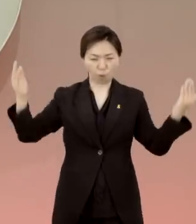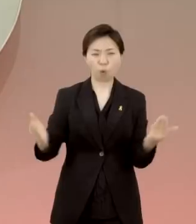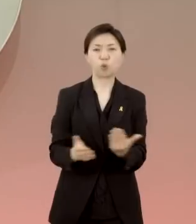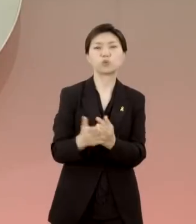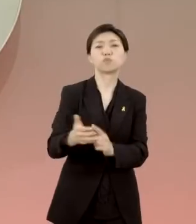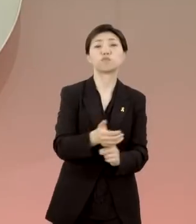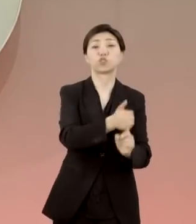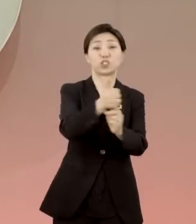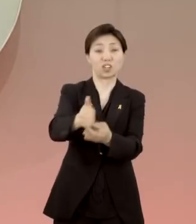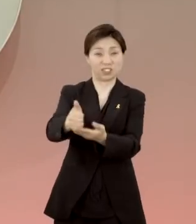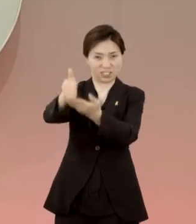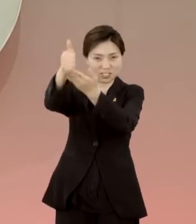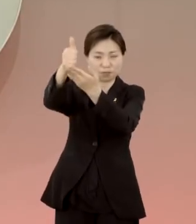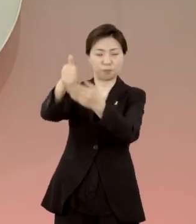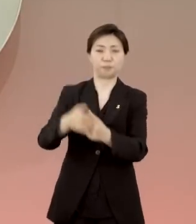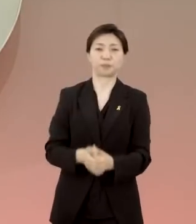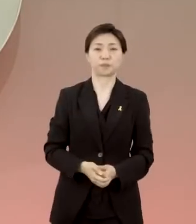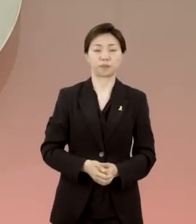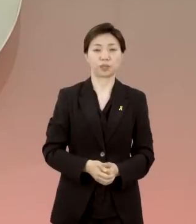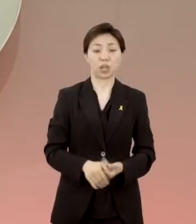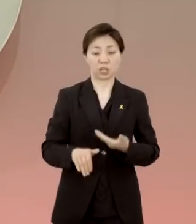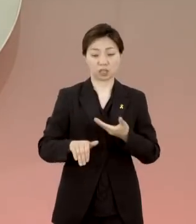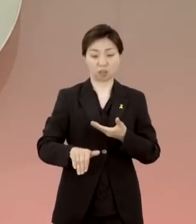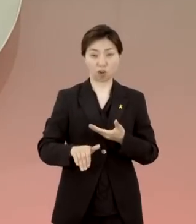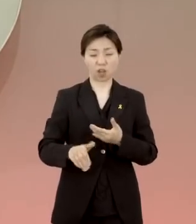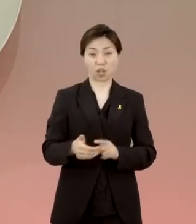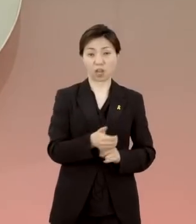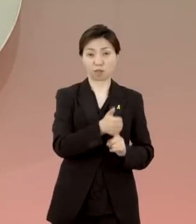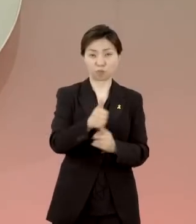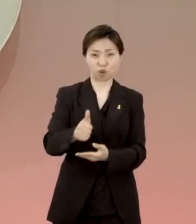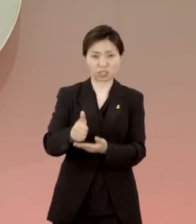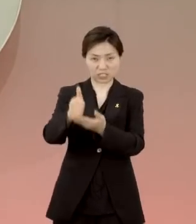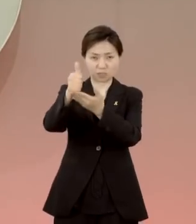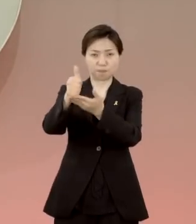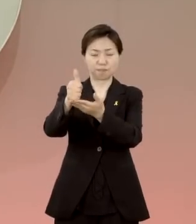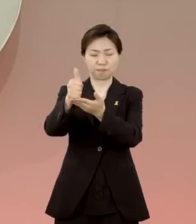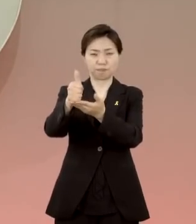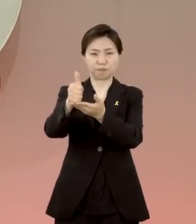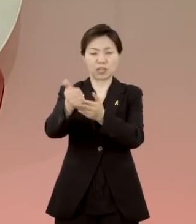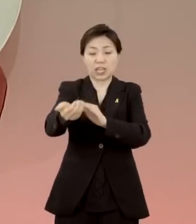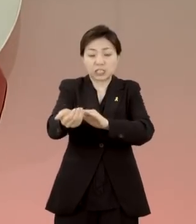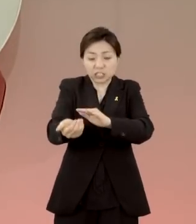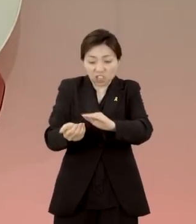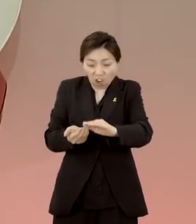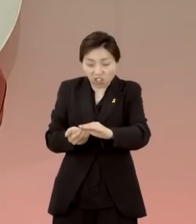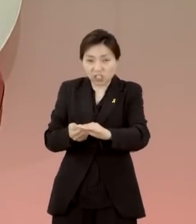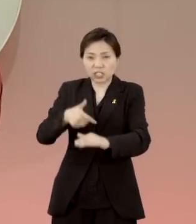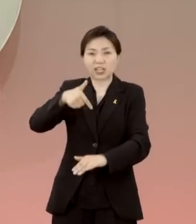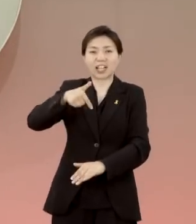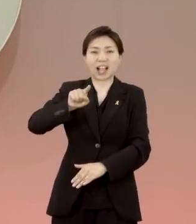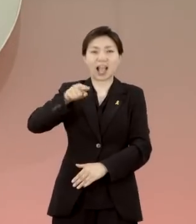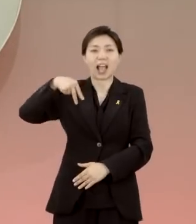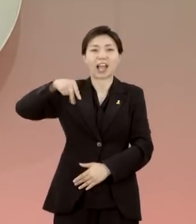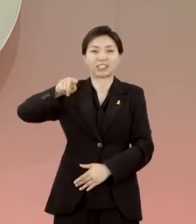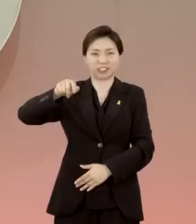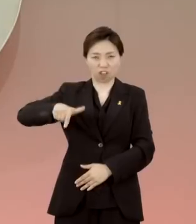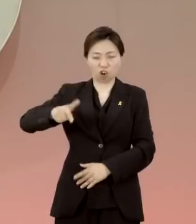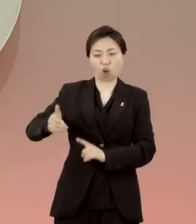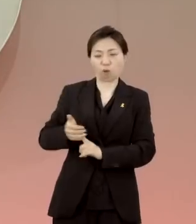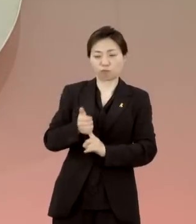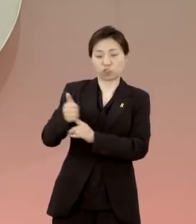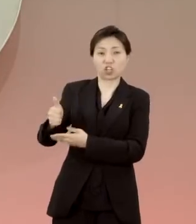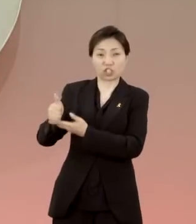석가모니 부처님 바로 전에 출현하신 부처님을 다섯 부처님이라고 부르고요